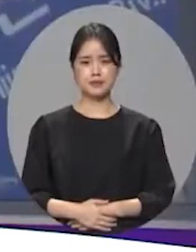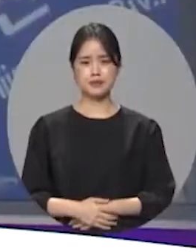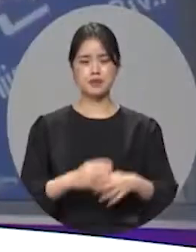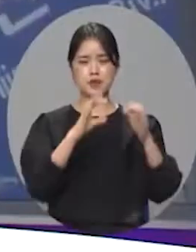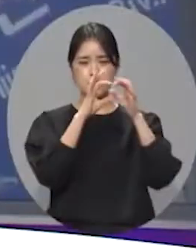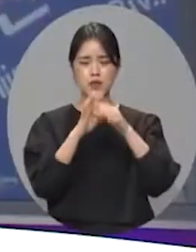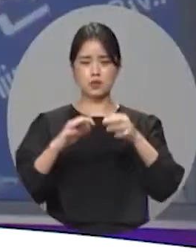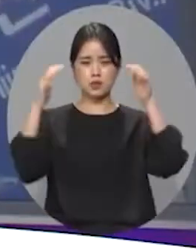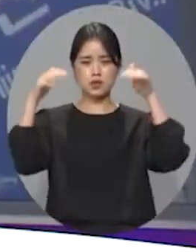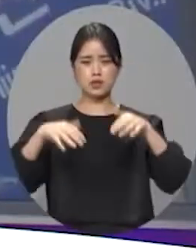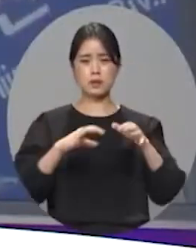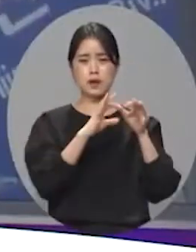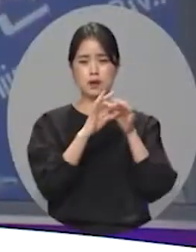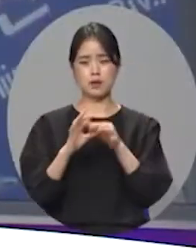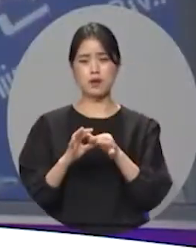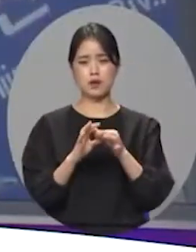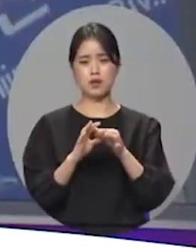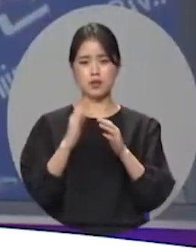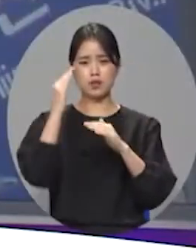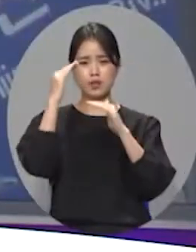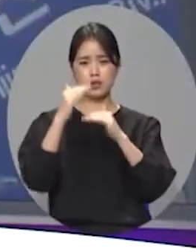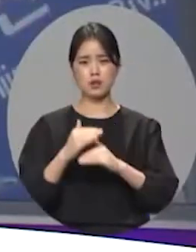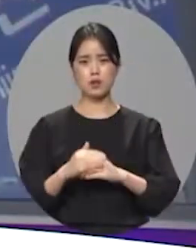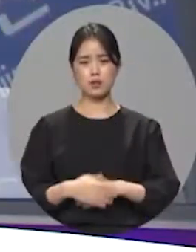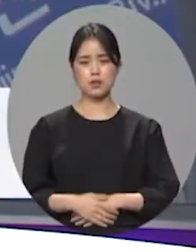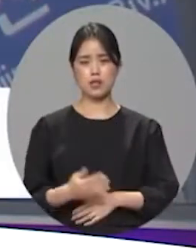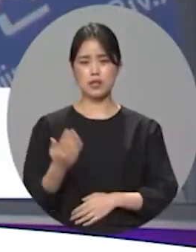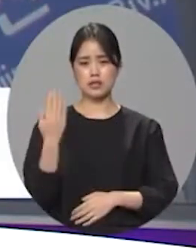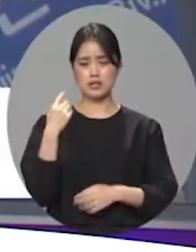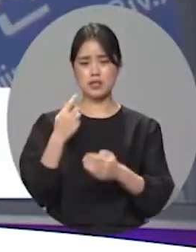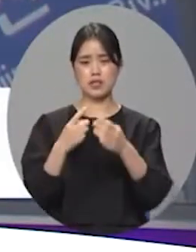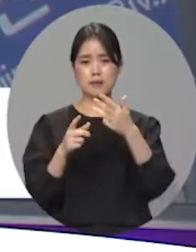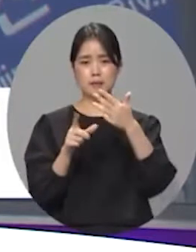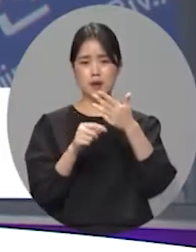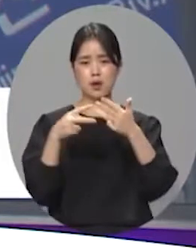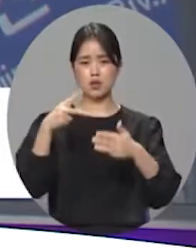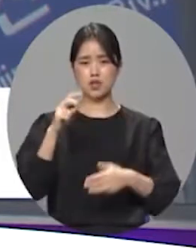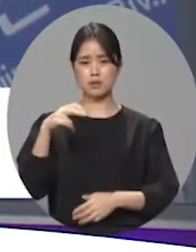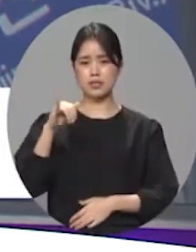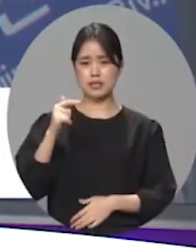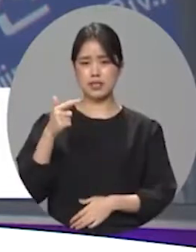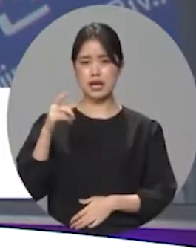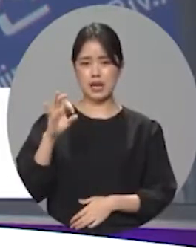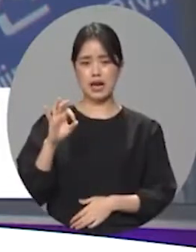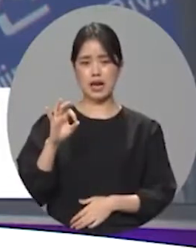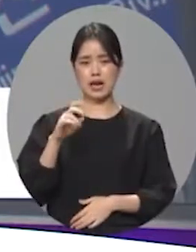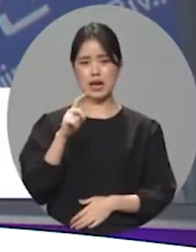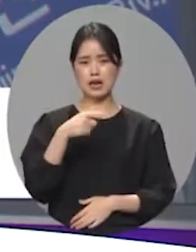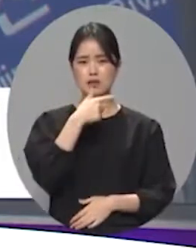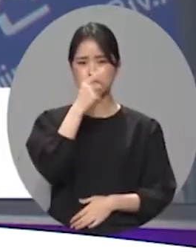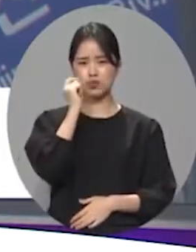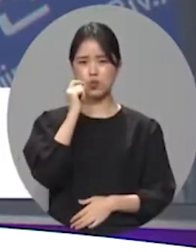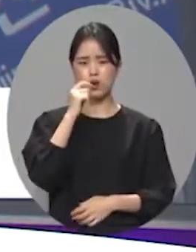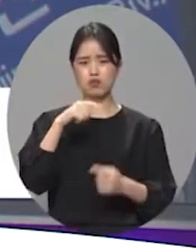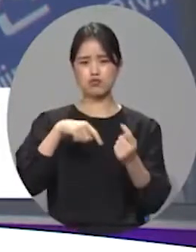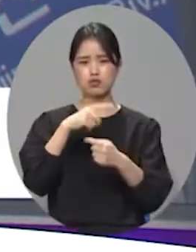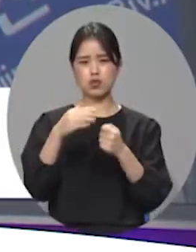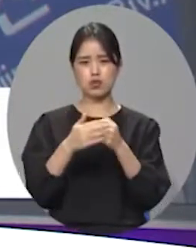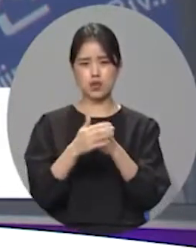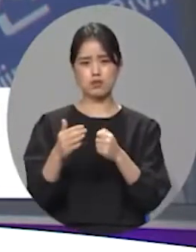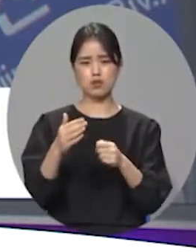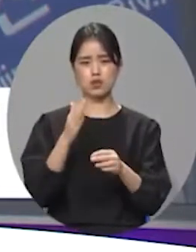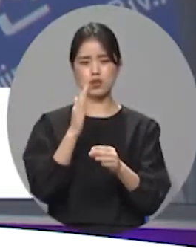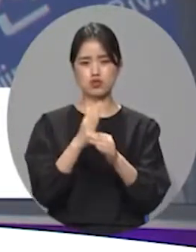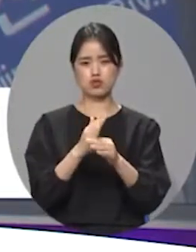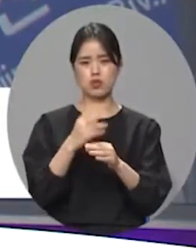내가 계속해서 장마 관련 뉴스 입니다 지난해 8월 섬진강 쇄 가 국가의 미흡한 때 문 연 관리 때문이었다는 중간